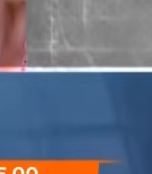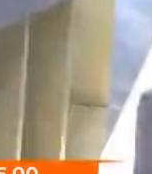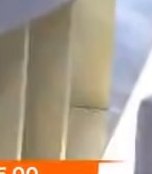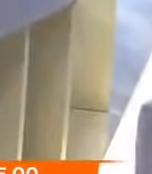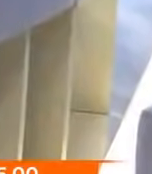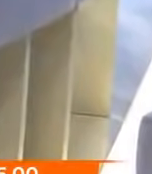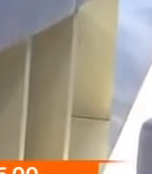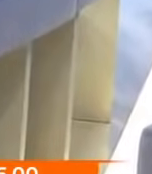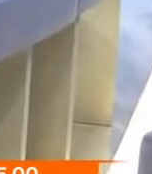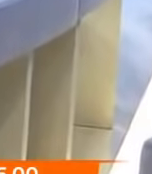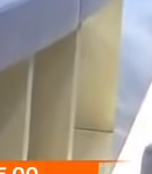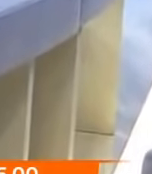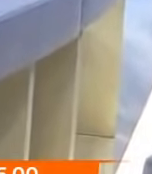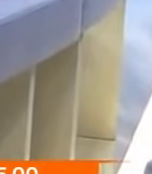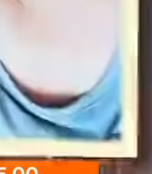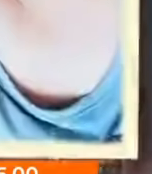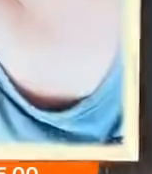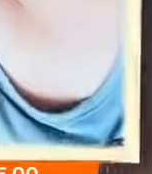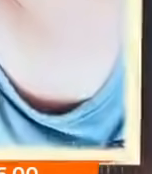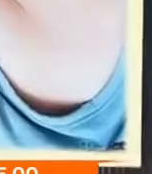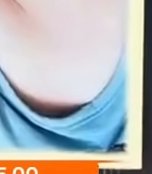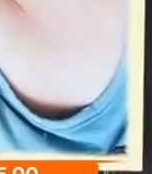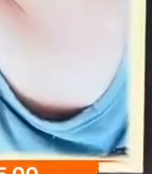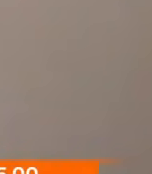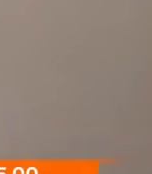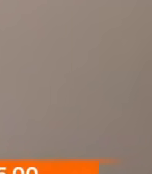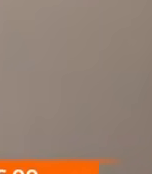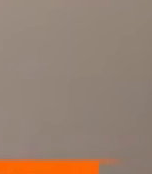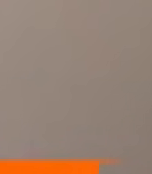intihara kalkışan zanlı sevgilisini öldürdüğünü itiraf etti.